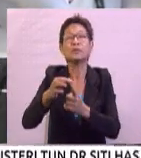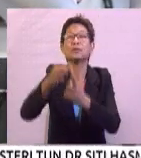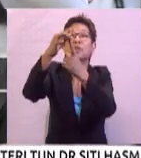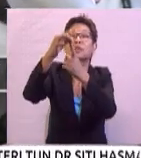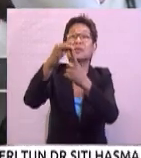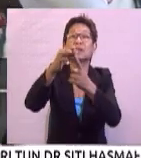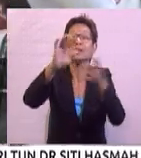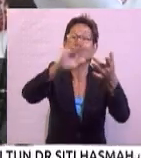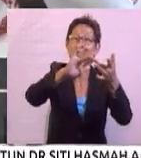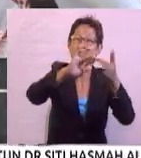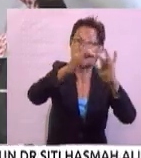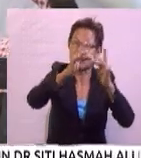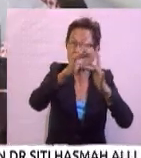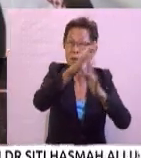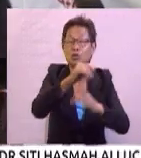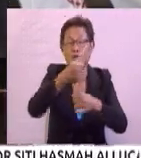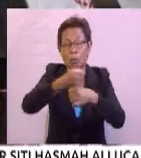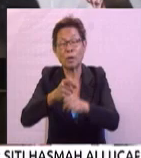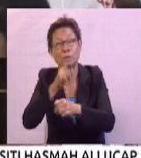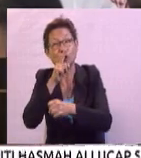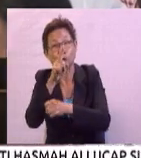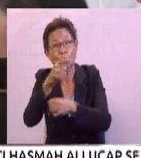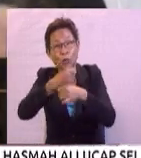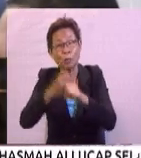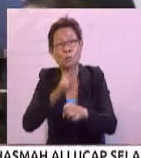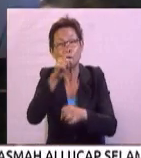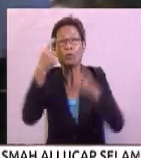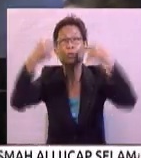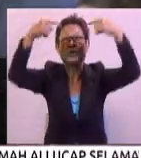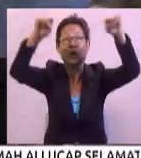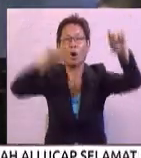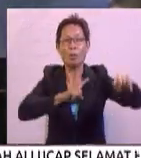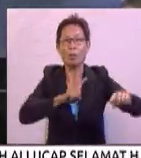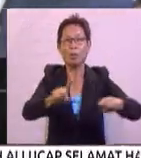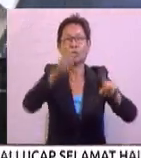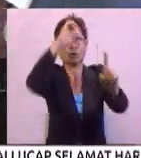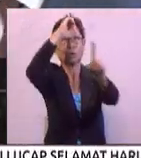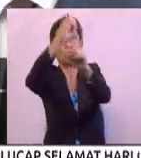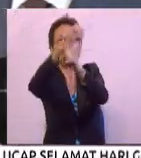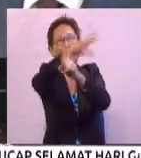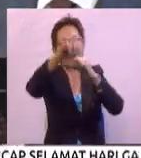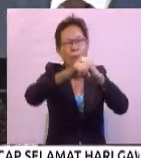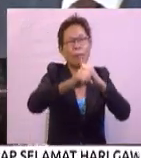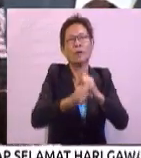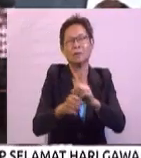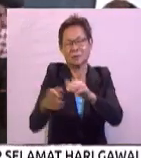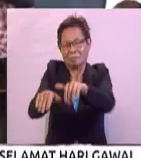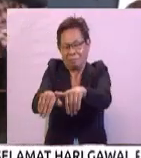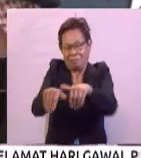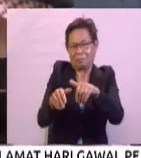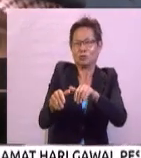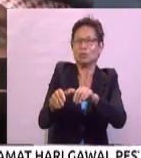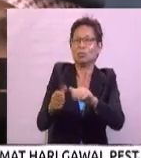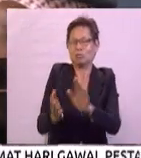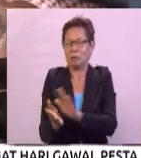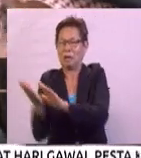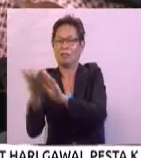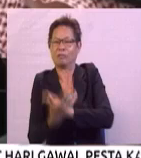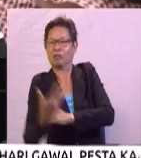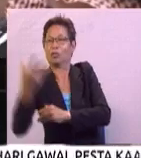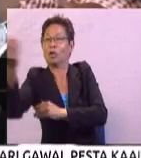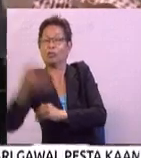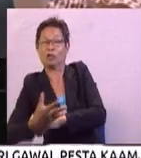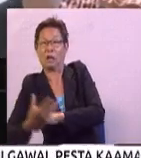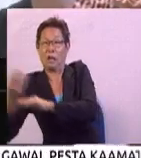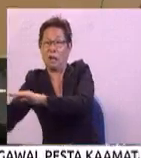media, to ensure that we achieve our Muslim goals and to move away from any strife